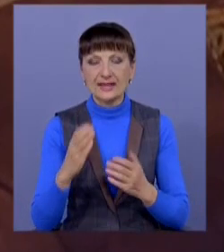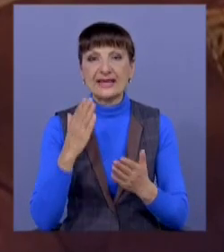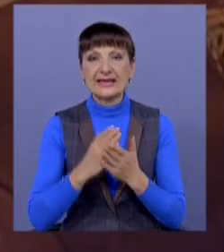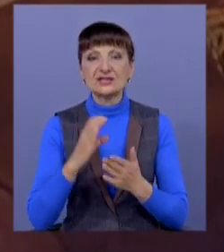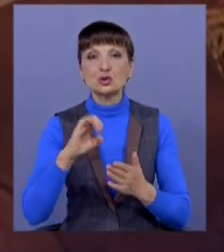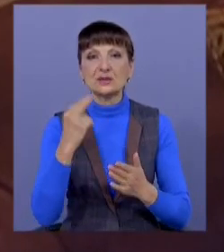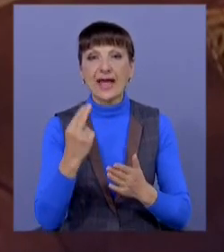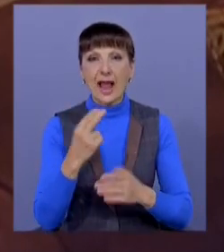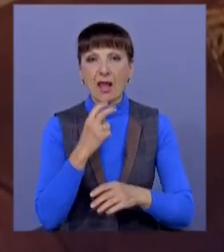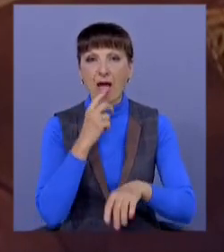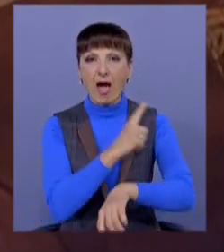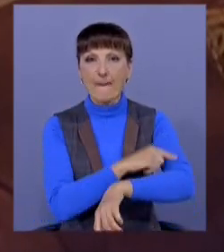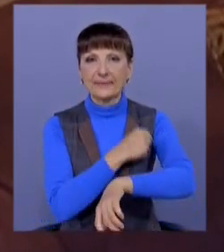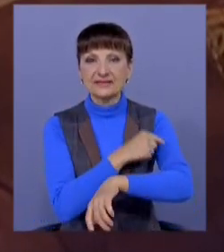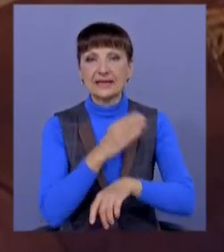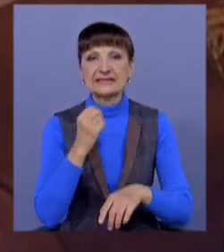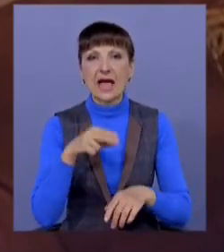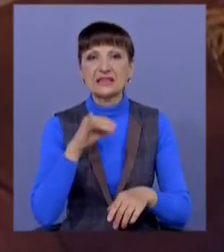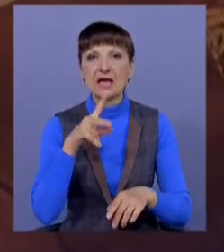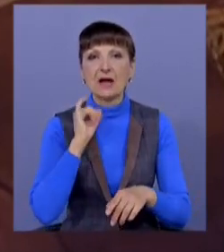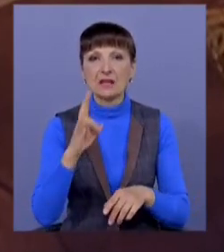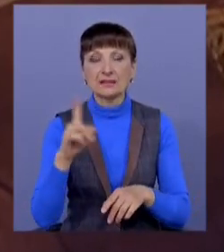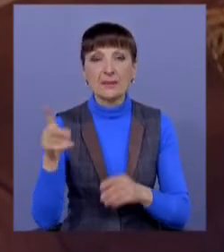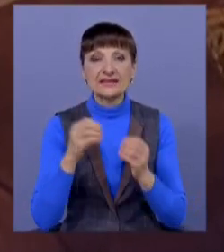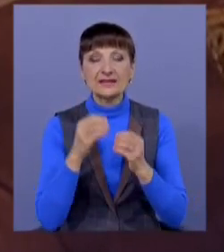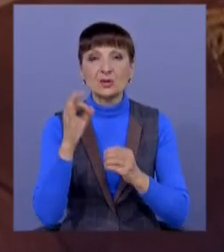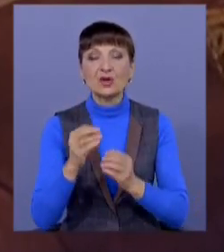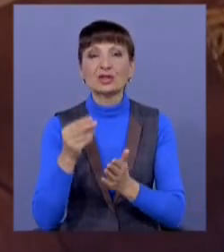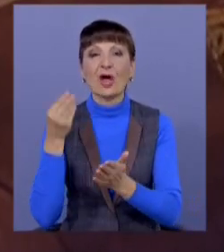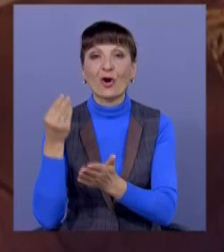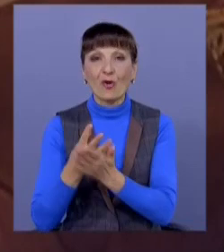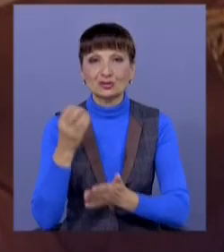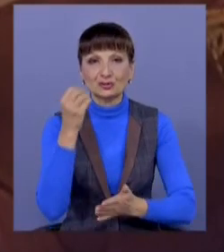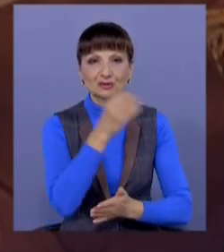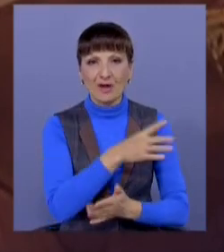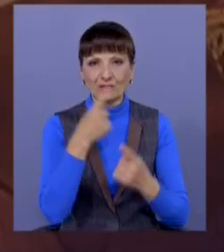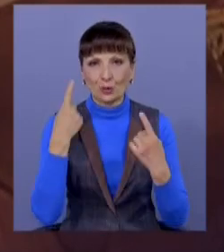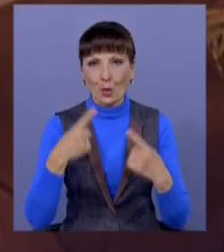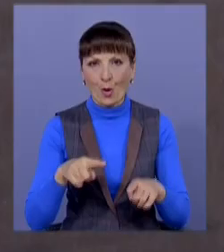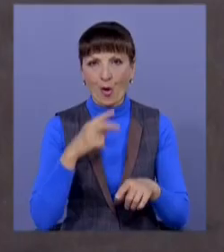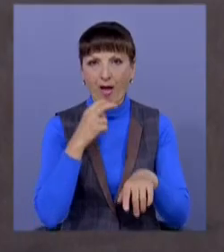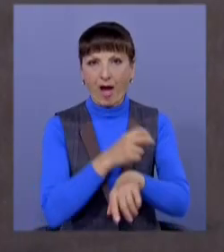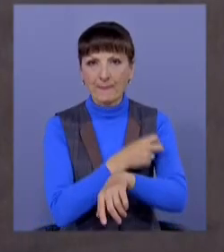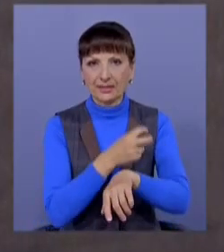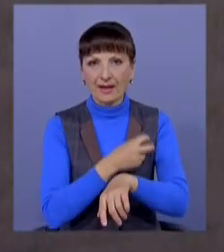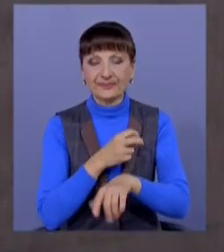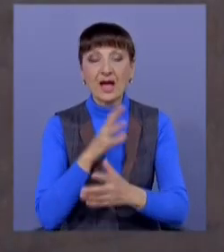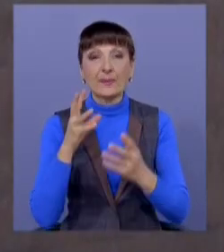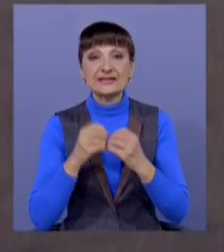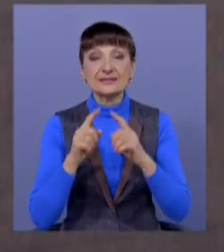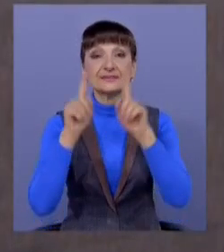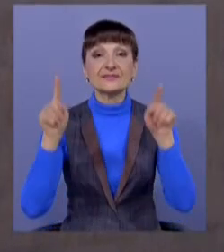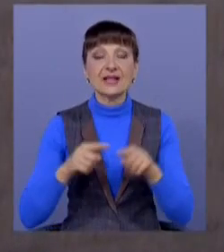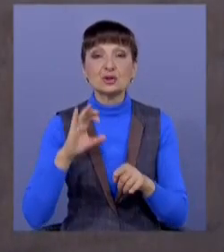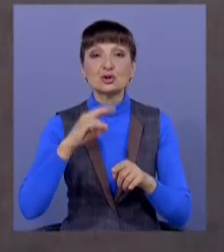социальная аптека Садыхан, там на 10% дороже практически все лекарственные препараты. По сути, вывесить